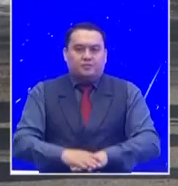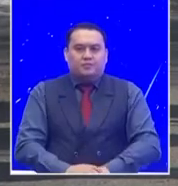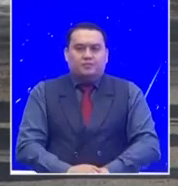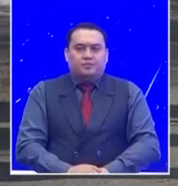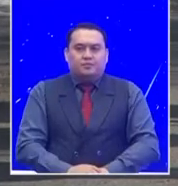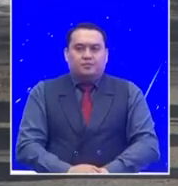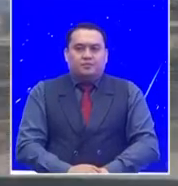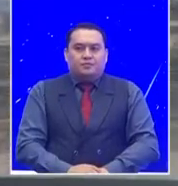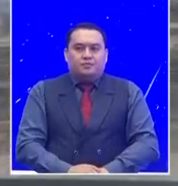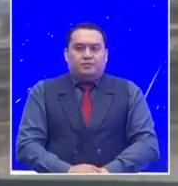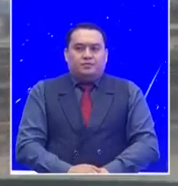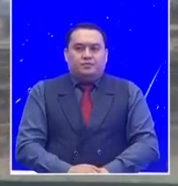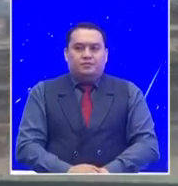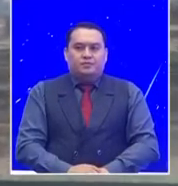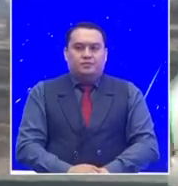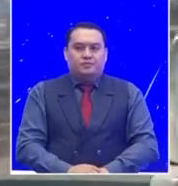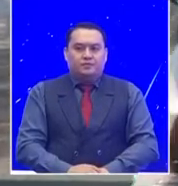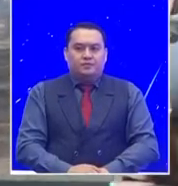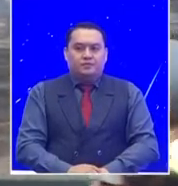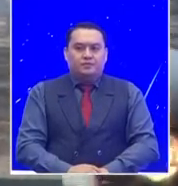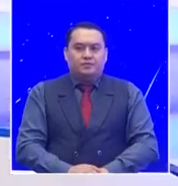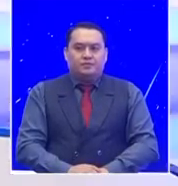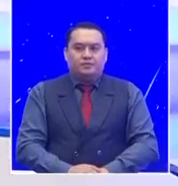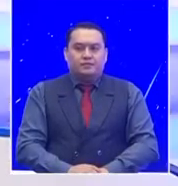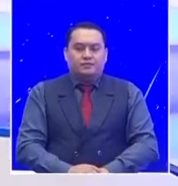Жасулан Шенкенже, телеканал ЖТСУ, Каратальский район.